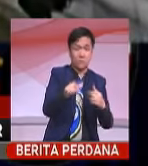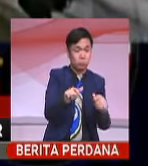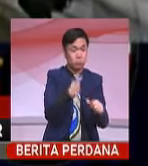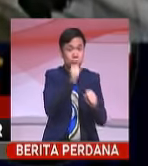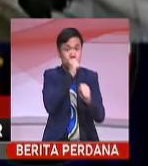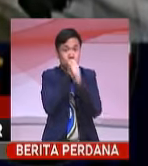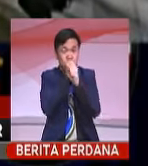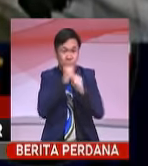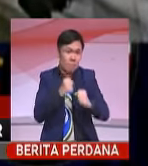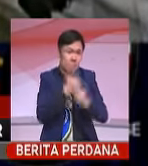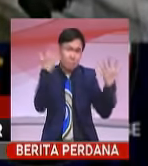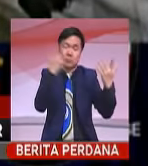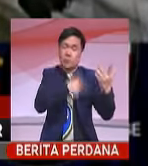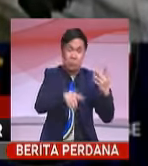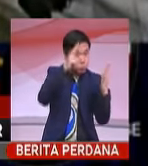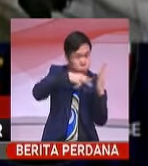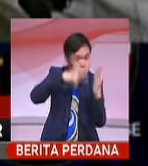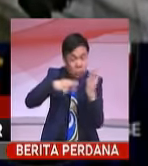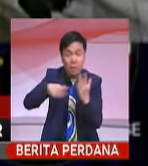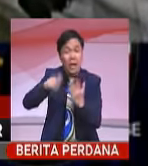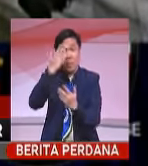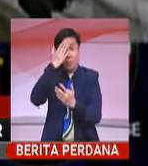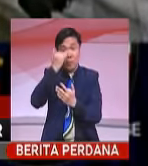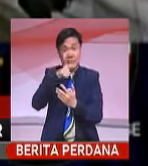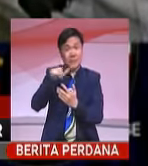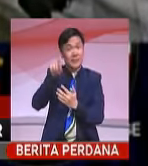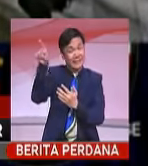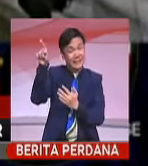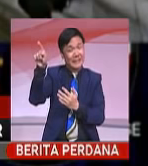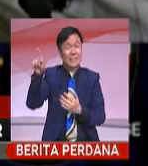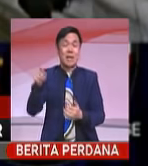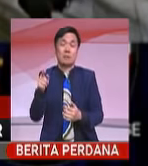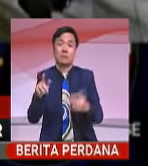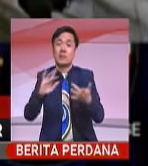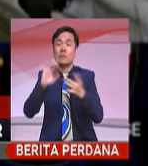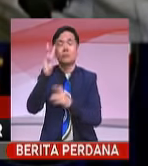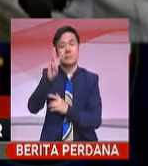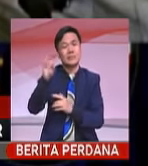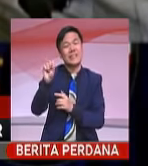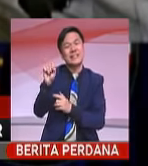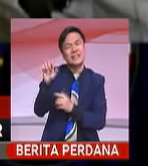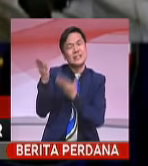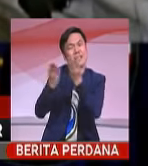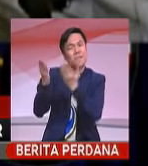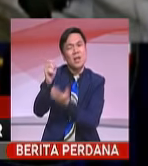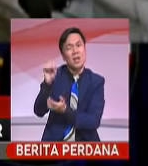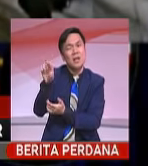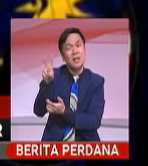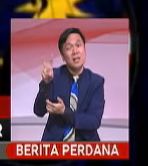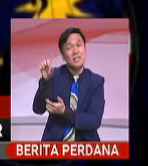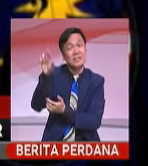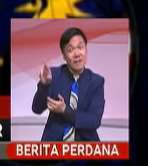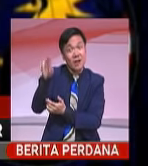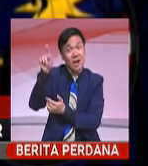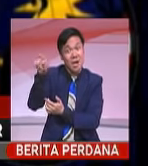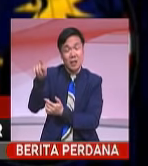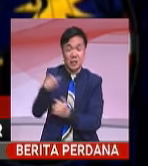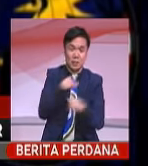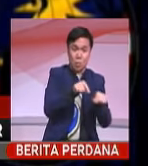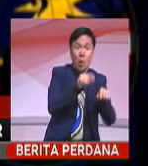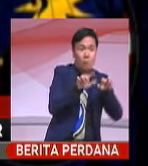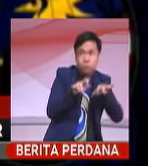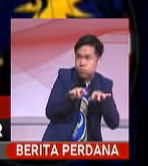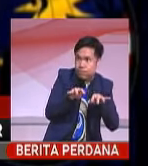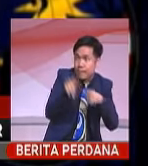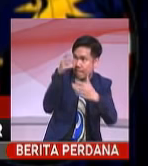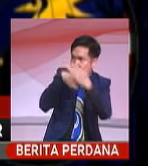perkara tersebut berlaku kerana pelayan daripada pihak swasta dan kerajaan yang mengandungi maklumat peribadi telah digodam